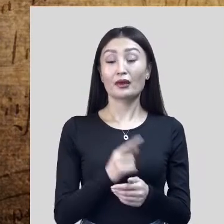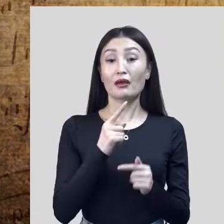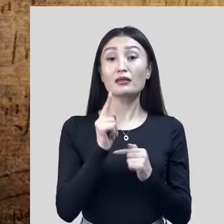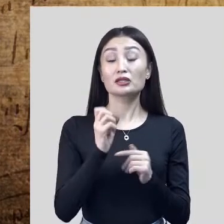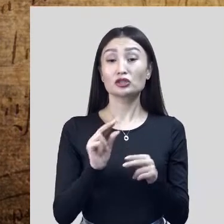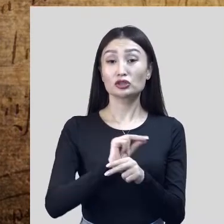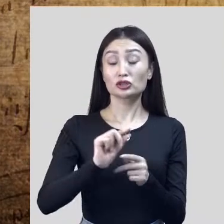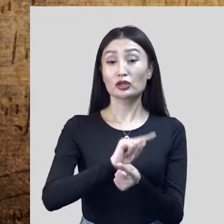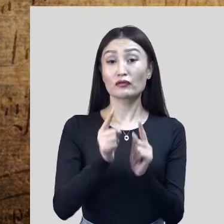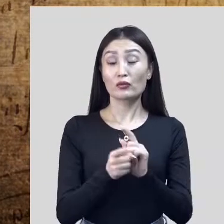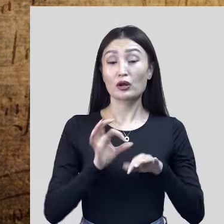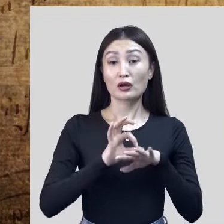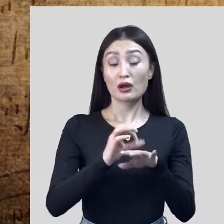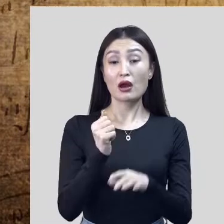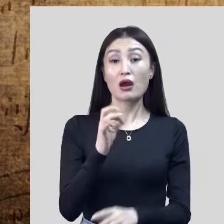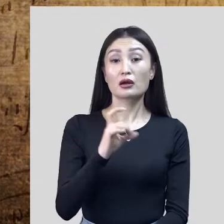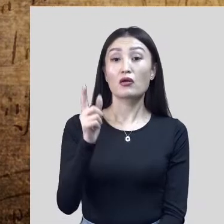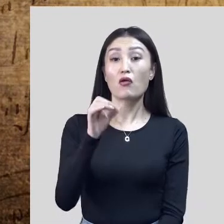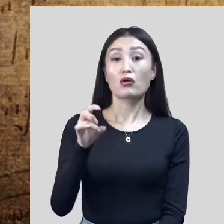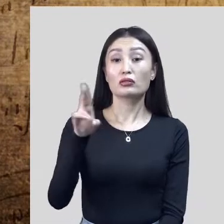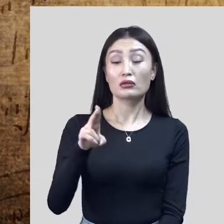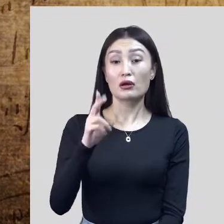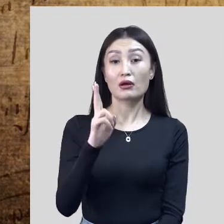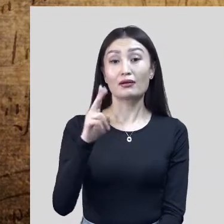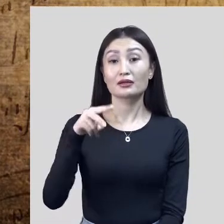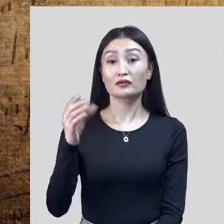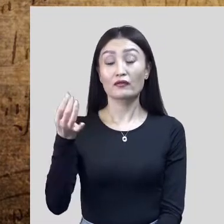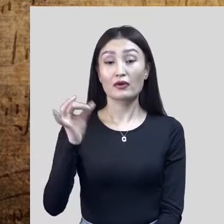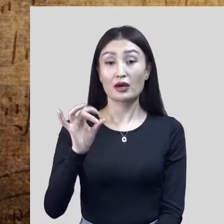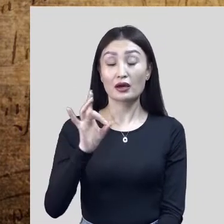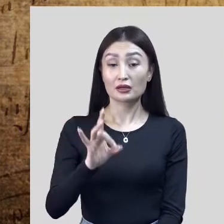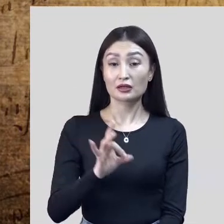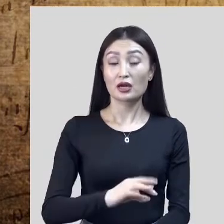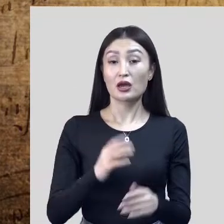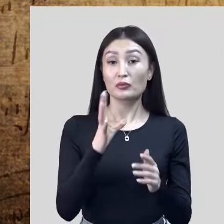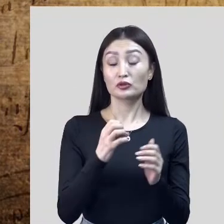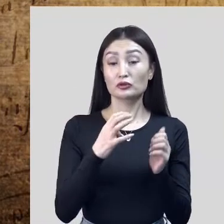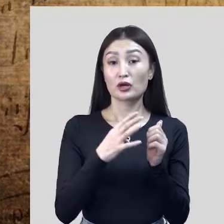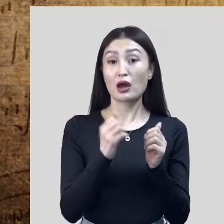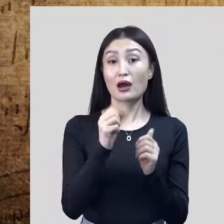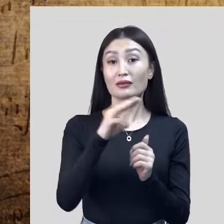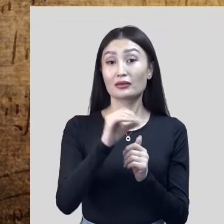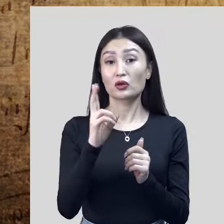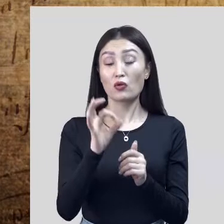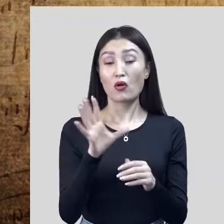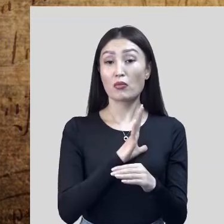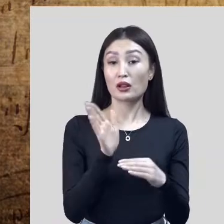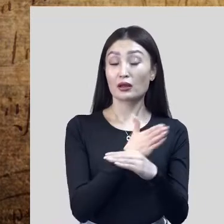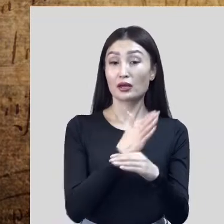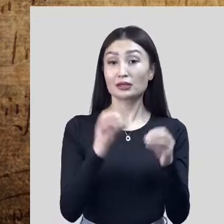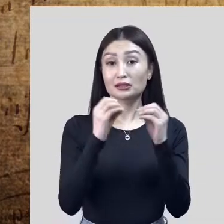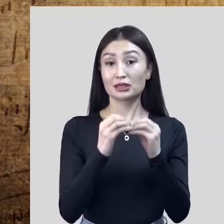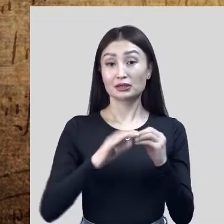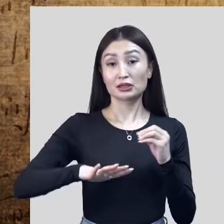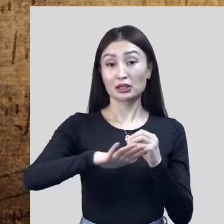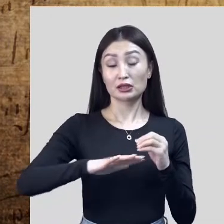Дальнейшие реформы провел архонт Клисфен в 509 году до н.э. Аттика была разделена на 10 территориальных